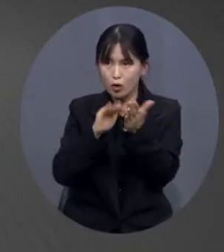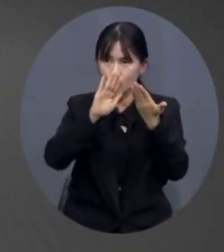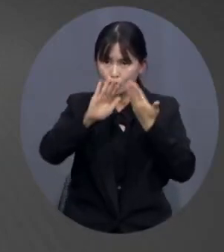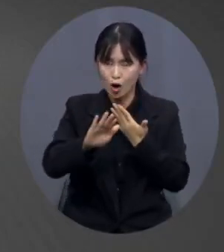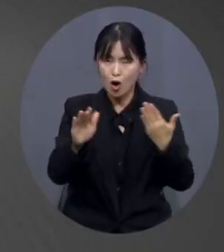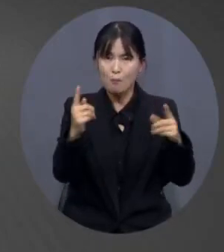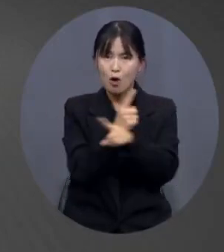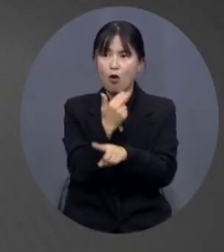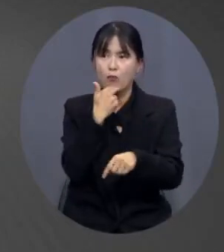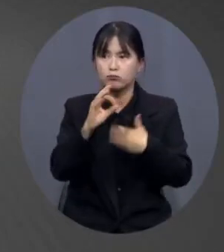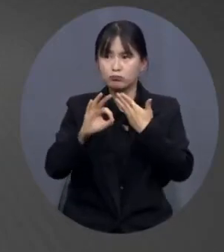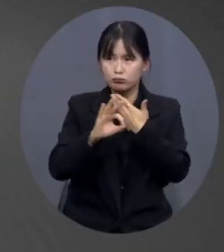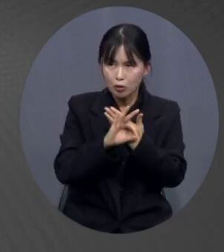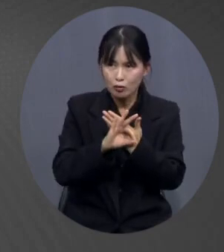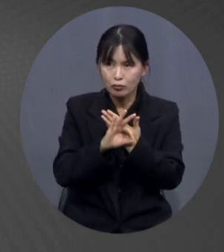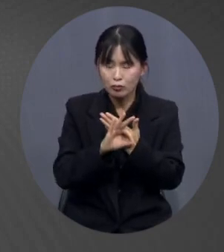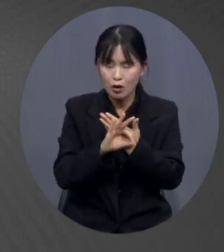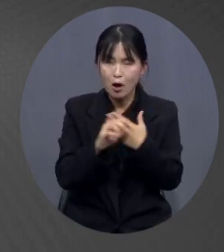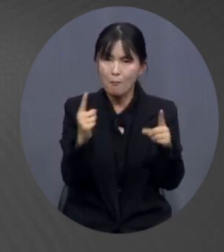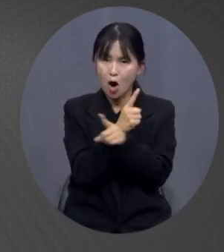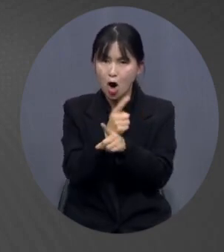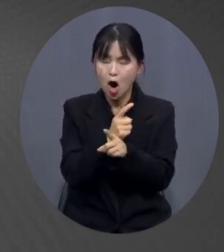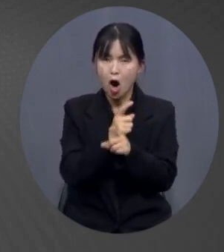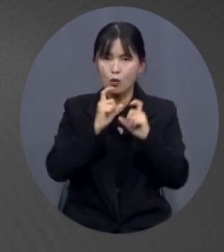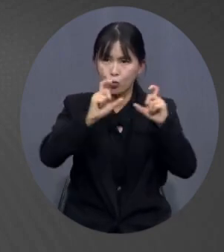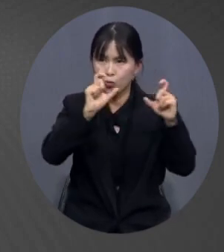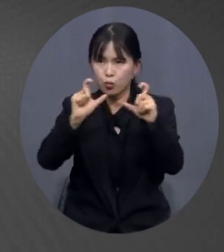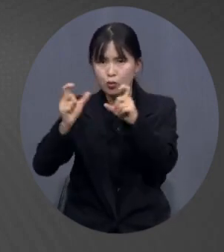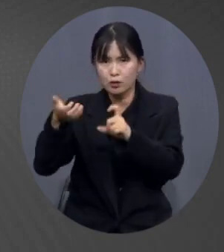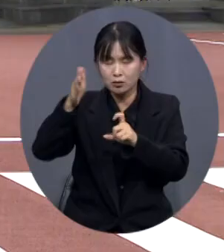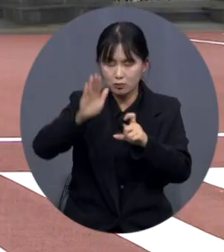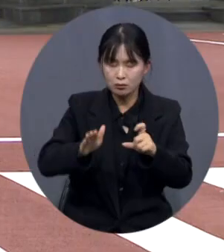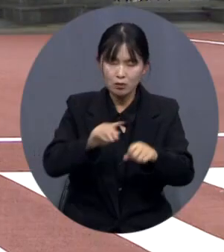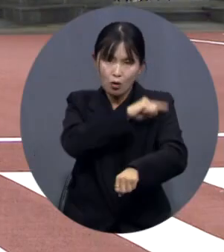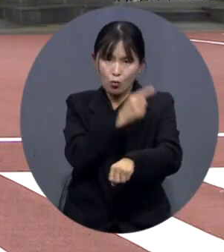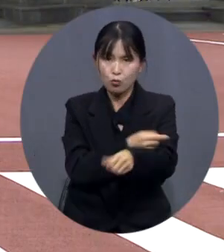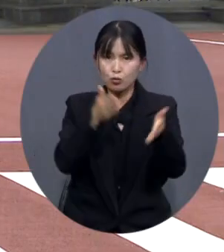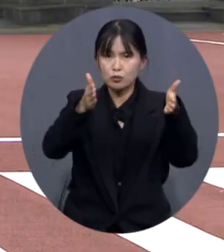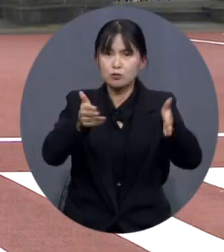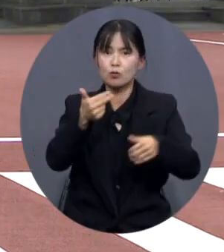축구가 나가요 근데 그런